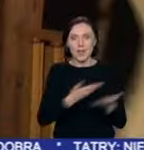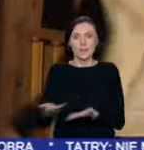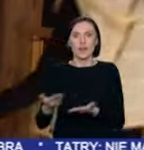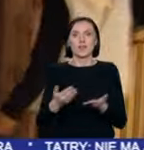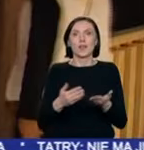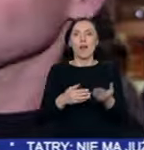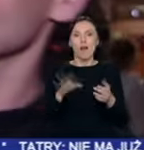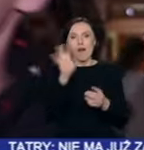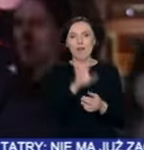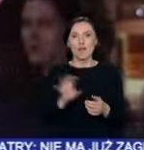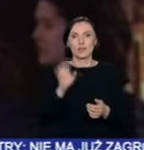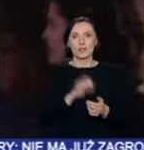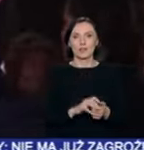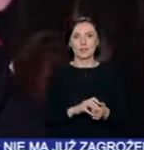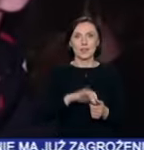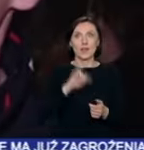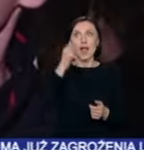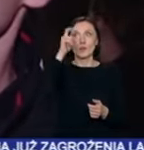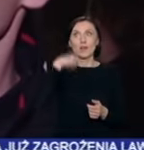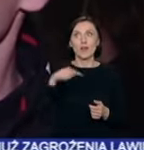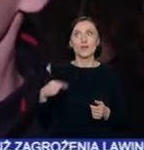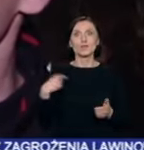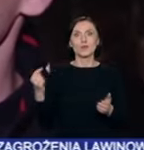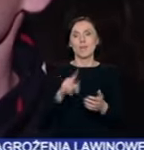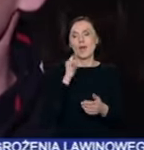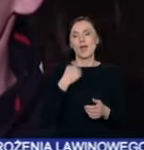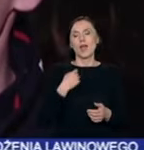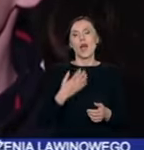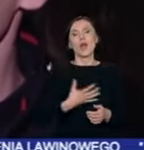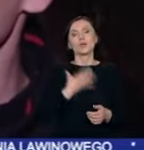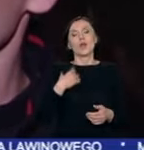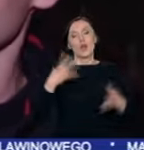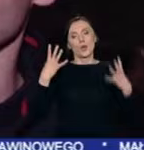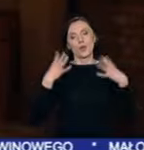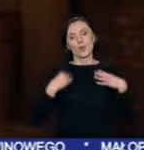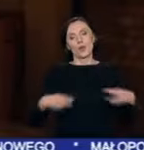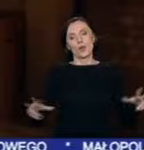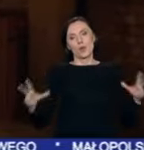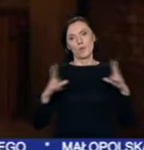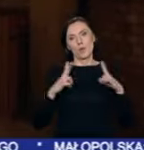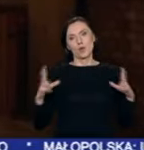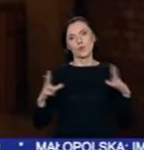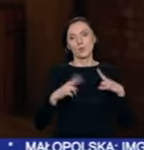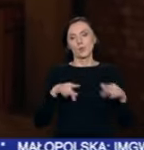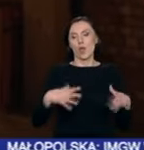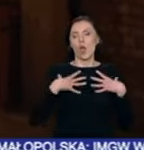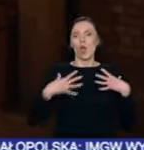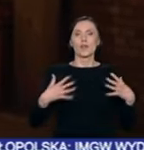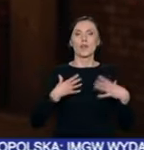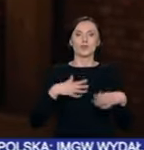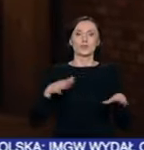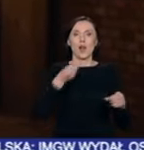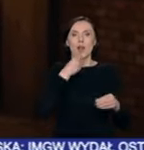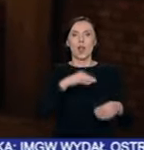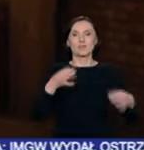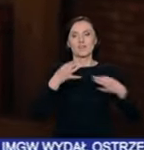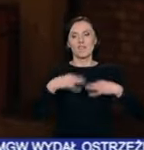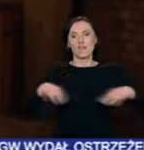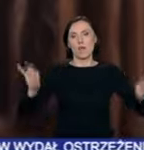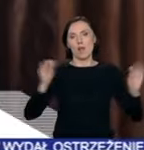otwarte uzdrowiska. Jak człowiek tu przyjeżdża, to odpoczywa i psychicznie, i fizycznie. Tutaj oddychanie jest dużo swobodniejsze i